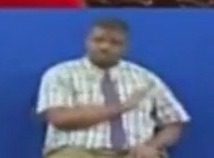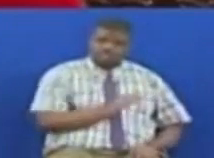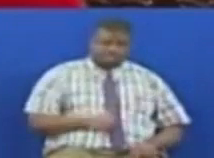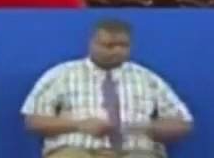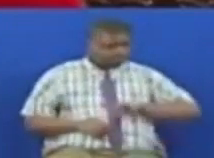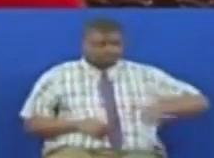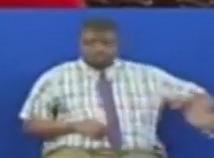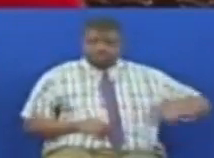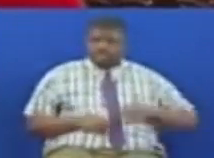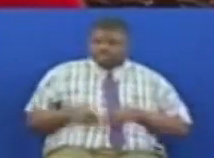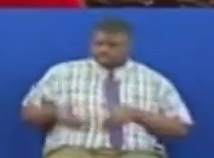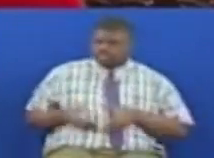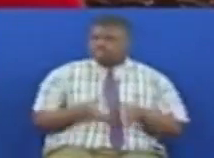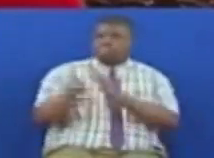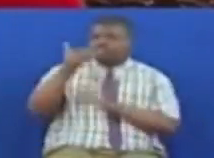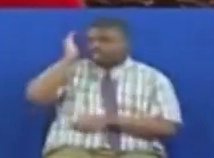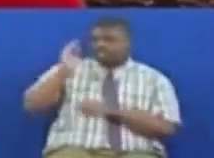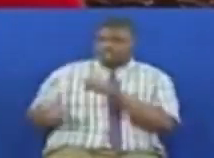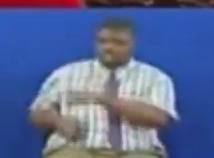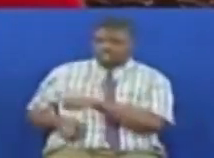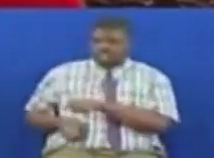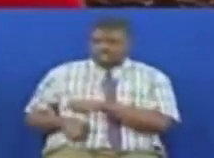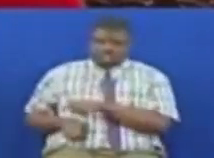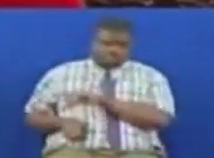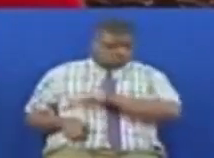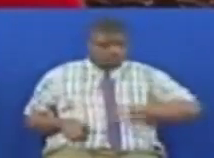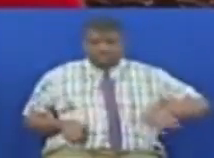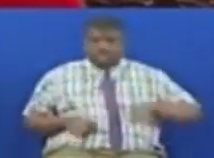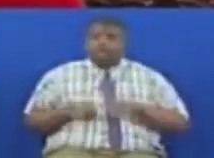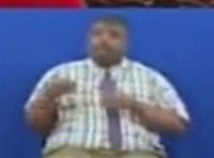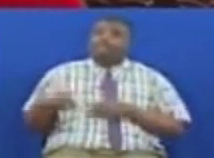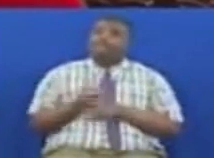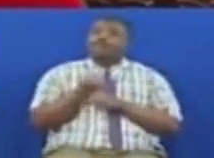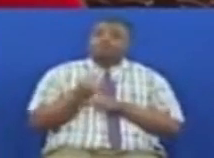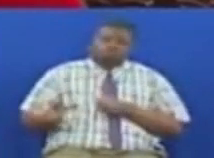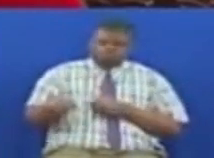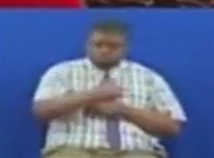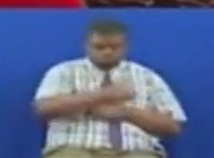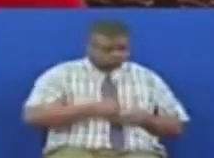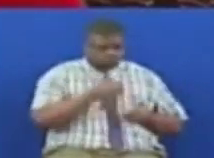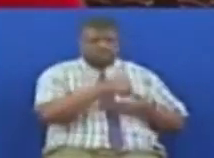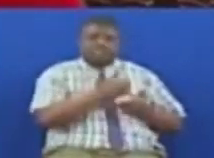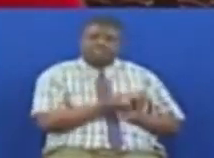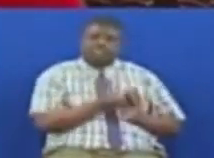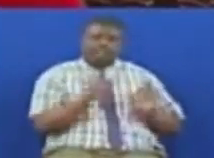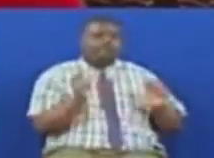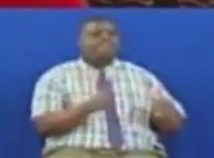za serikali za mitaa kwa sababu ya kuacha kukusanya mapato yatokanayo na sekta ya mifugo.